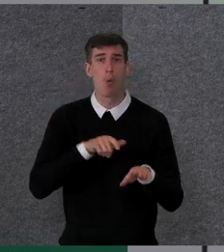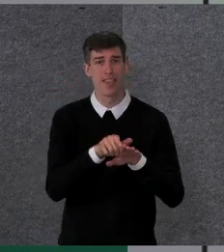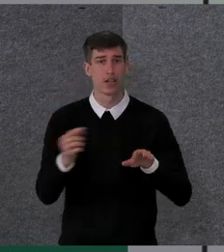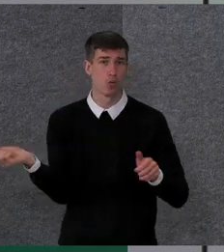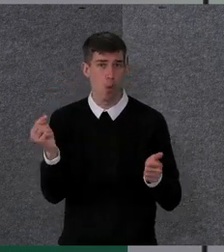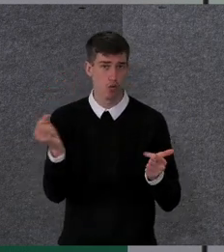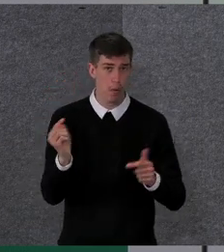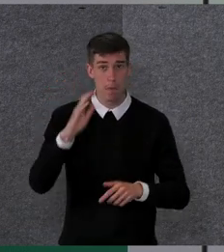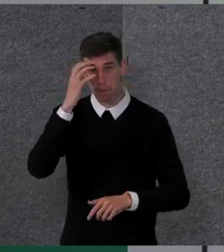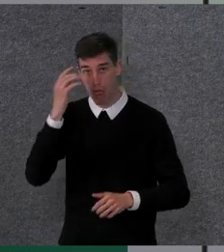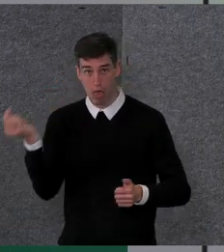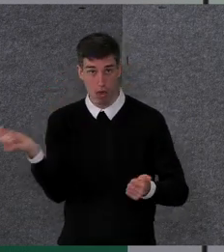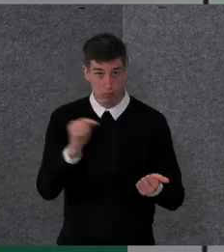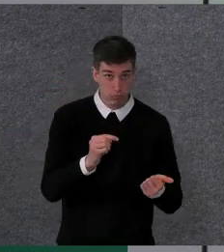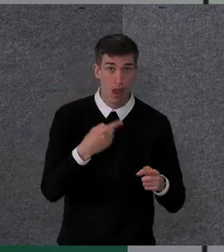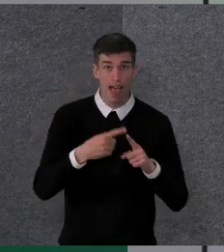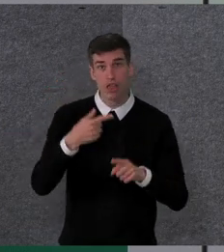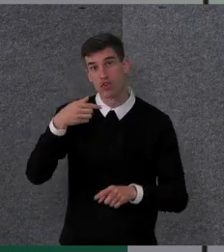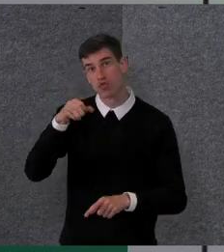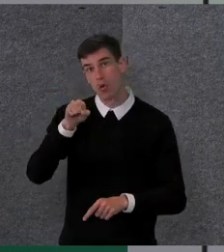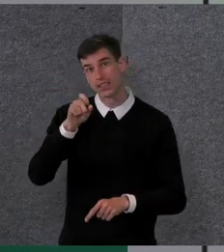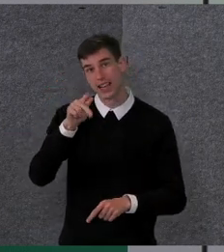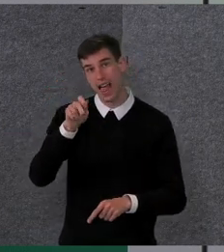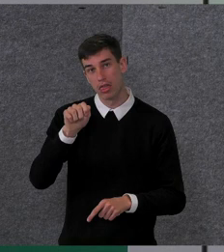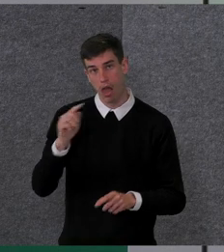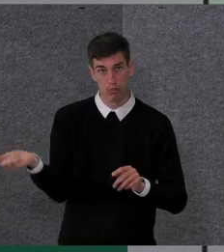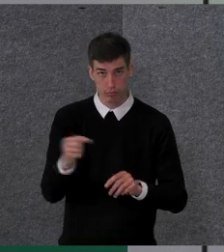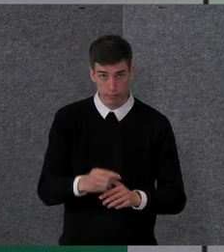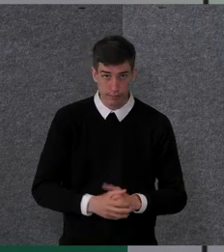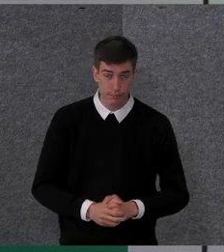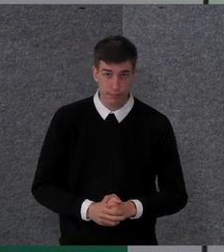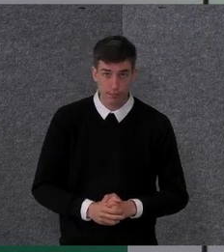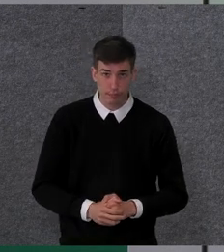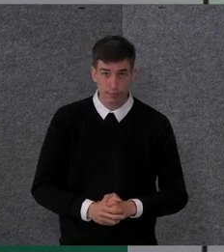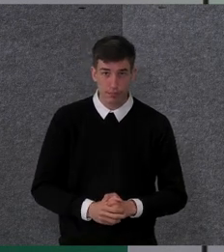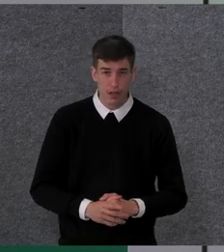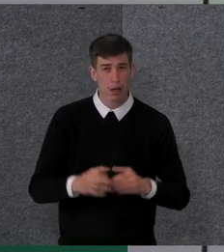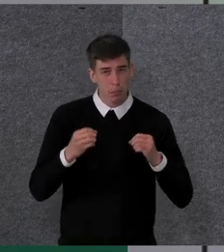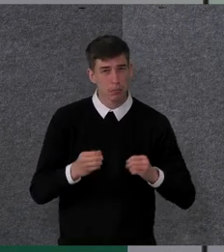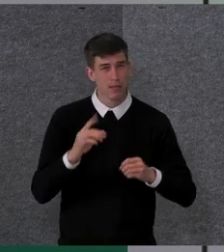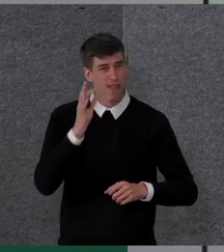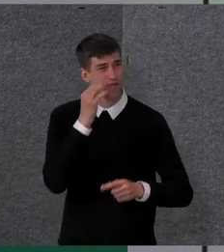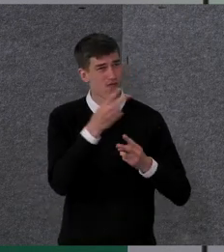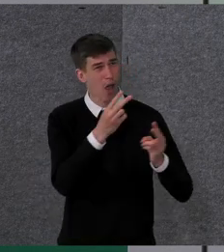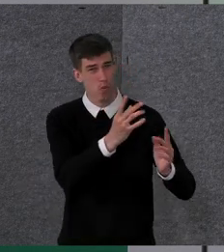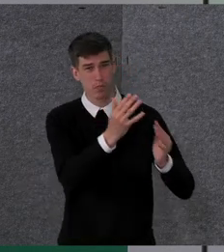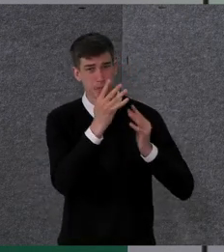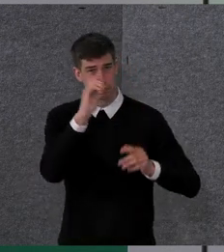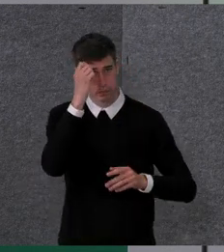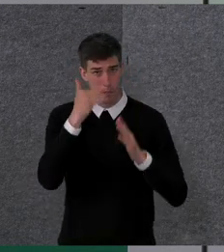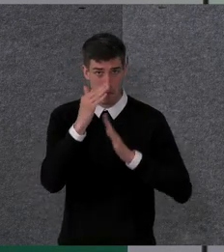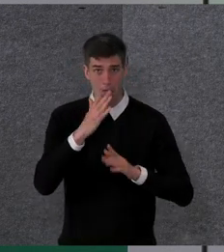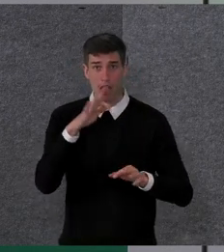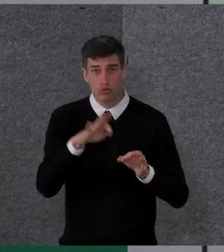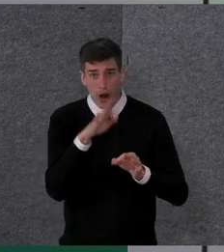der eine aus Bayern, der andere aus der Toskana. Aber viel mehr geprägt haben mich die Frauen in meiner Familie. Sie waren